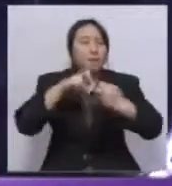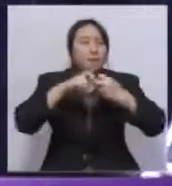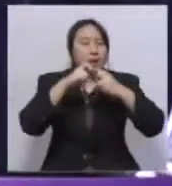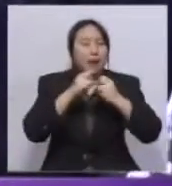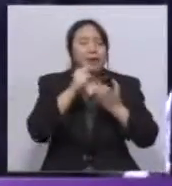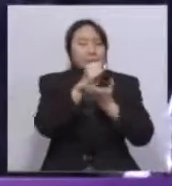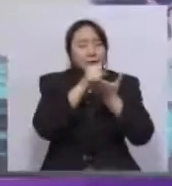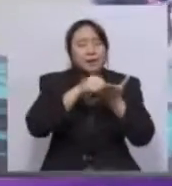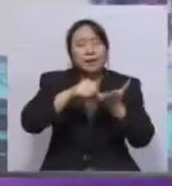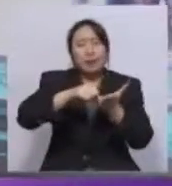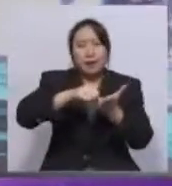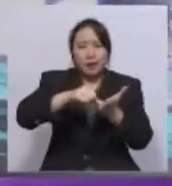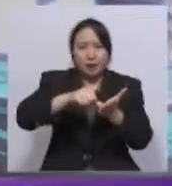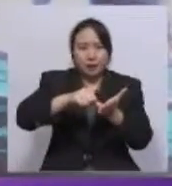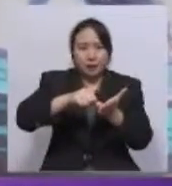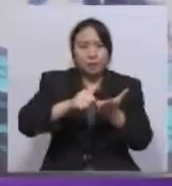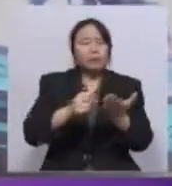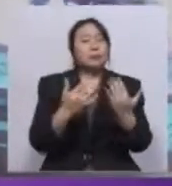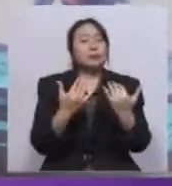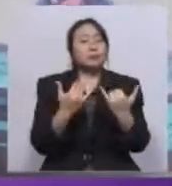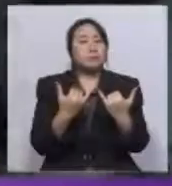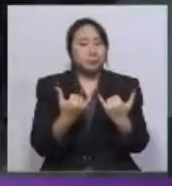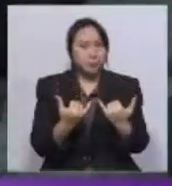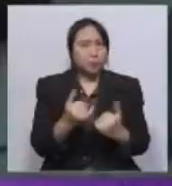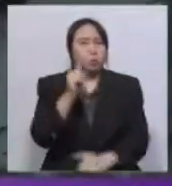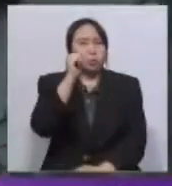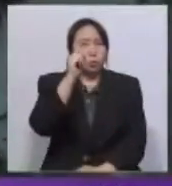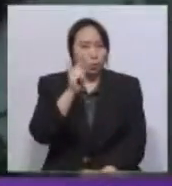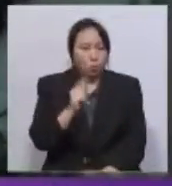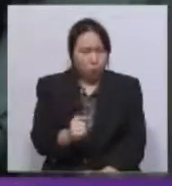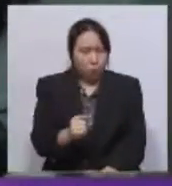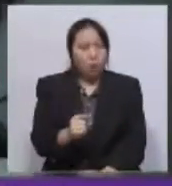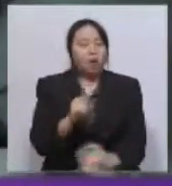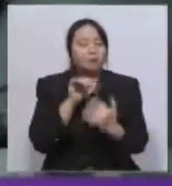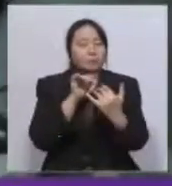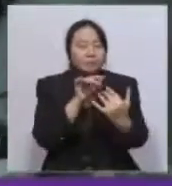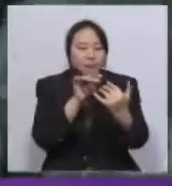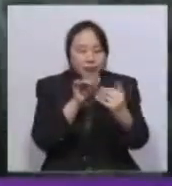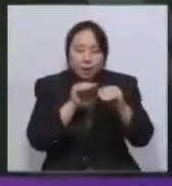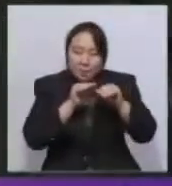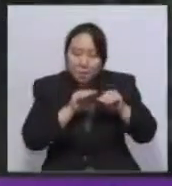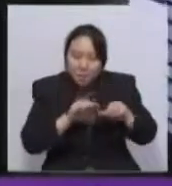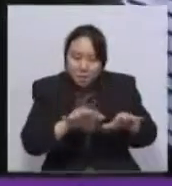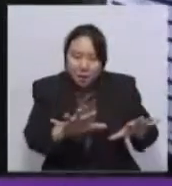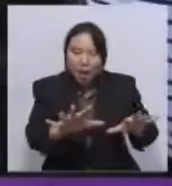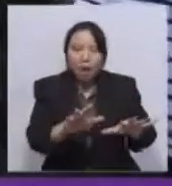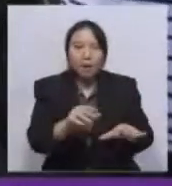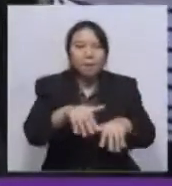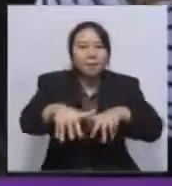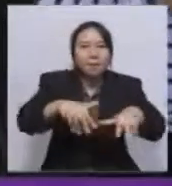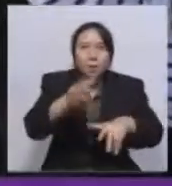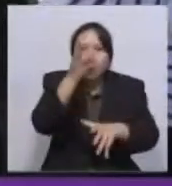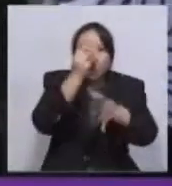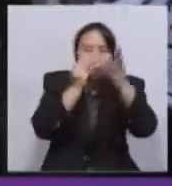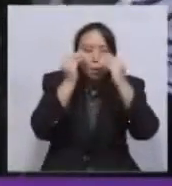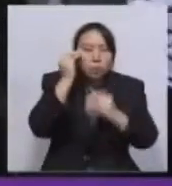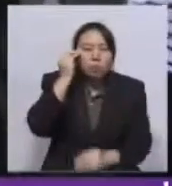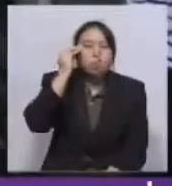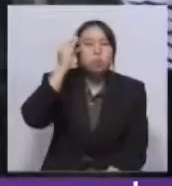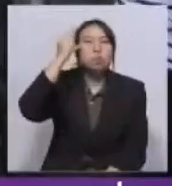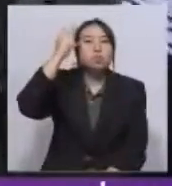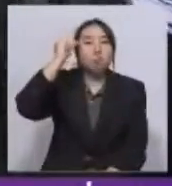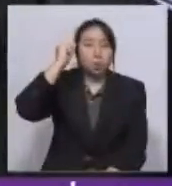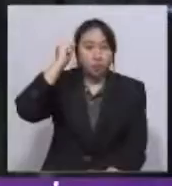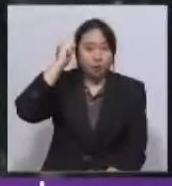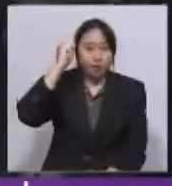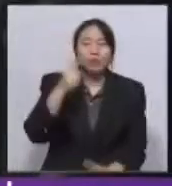ายาเสพติดของประเทศดังนั้นจะต้องมีการสื่อสารเพื่อการสร้างความรู้ความเข้าใจแก่ประชาชนในหลายด้าน